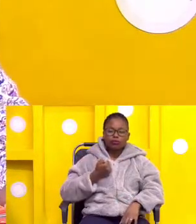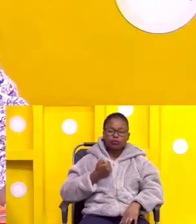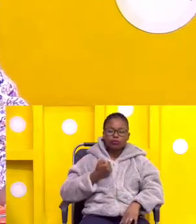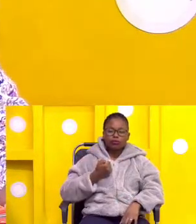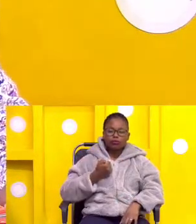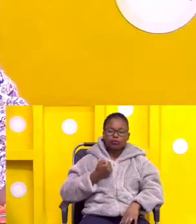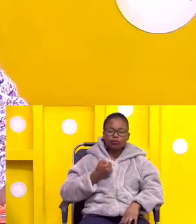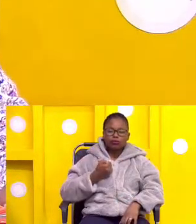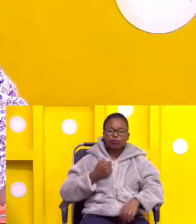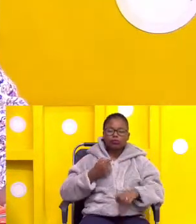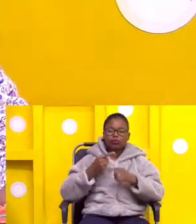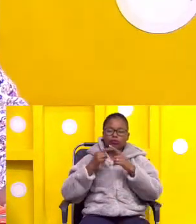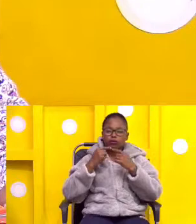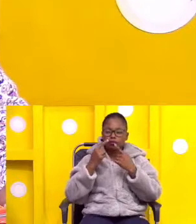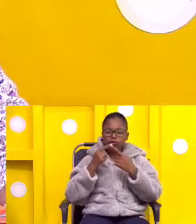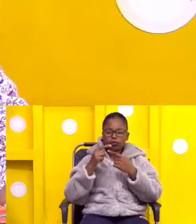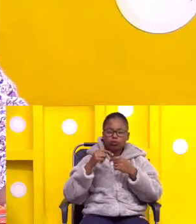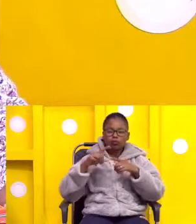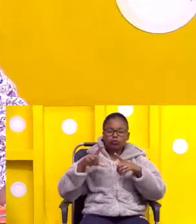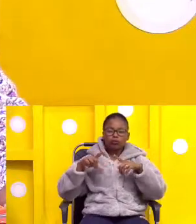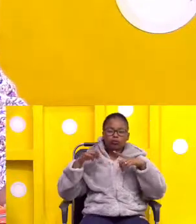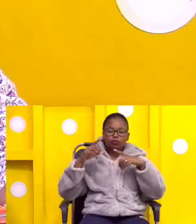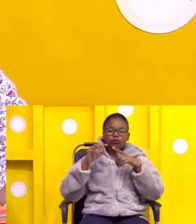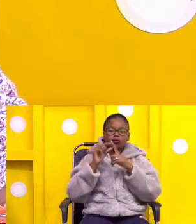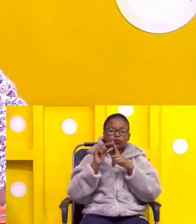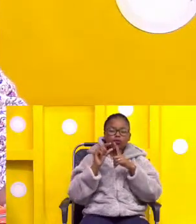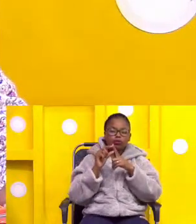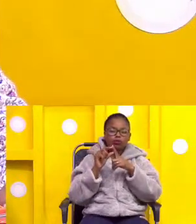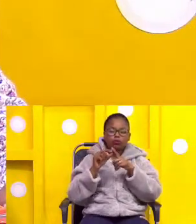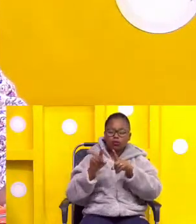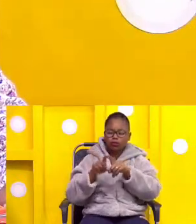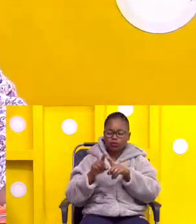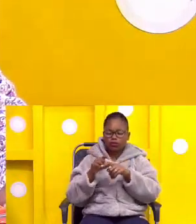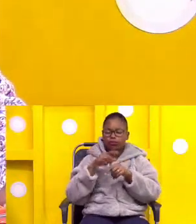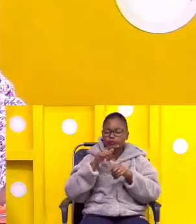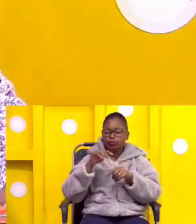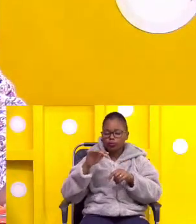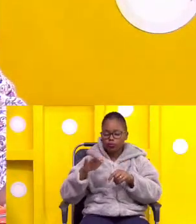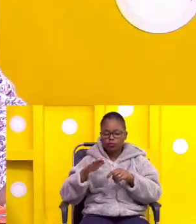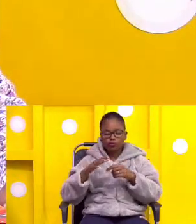maarĩrie ciugo ciĩ muoyo anake aku maarĩrie ciugo ciĩ muoyo